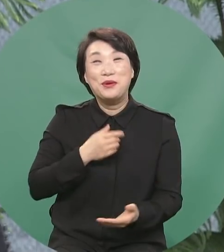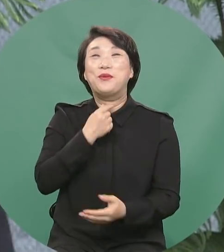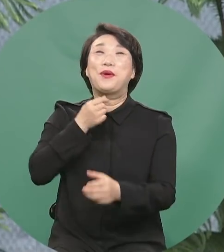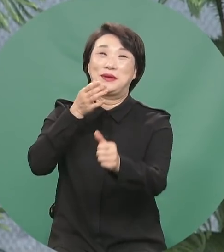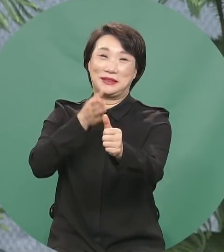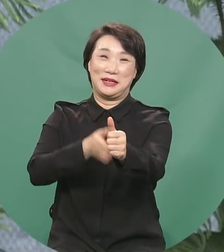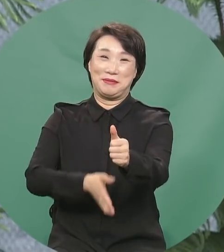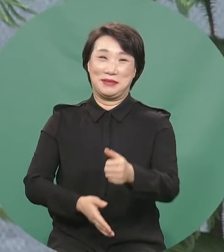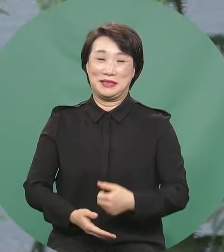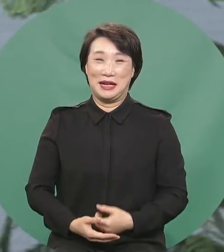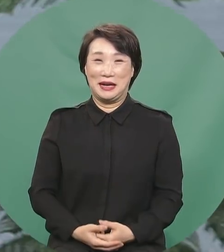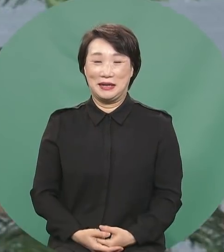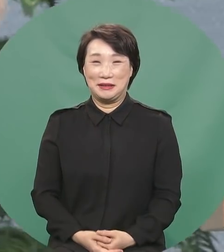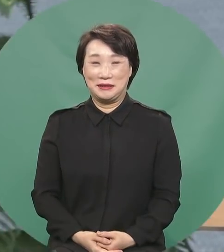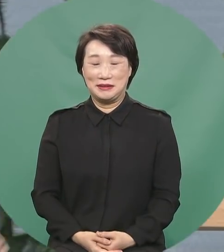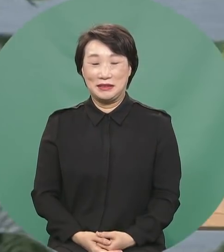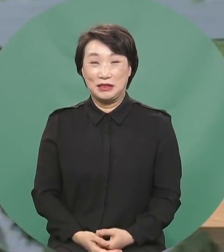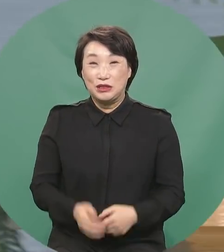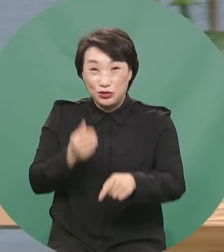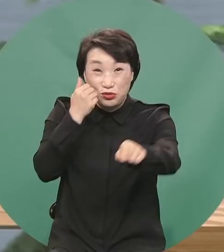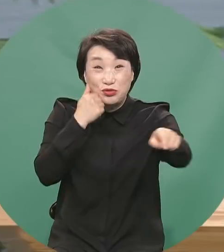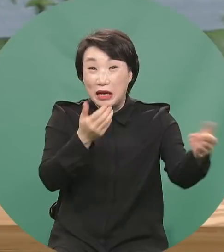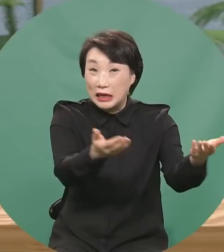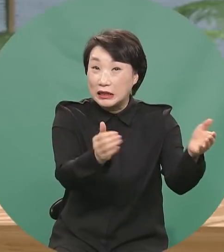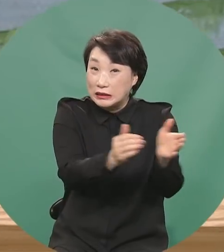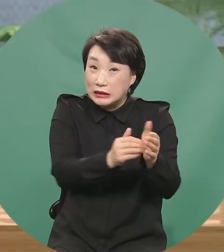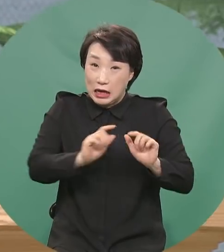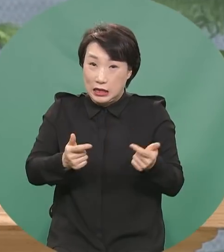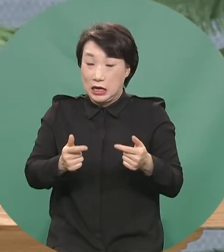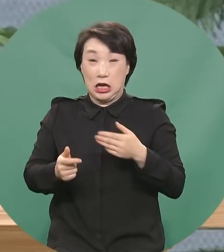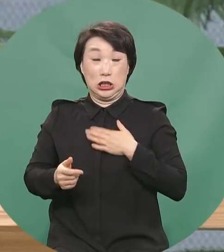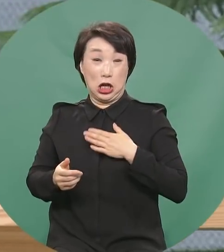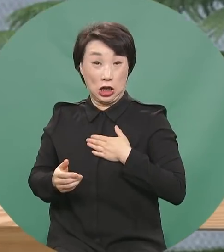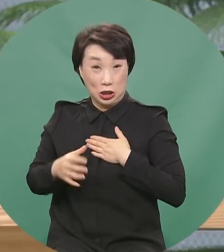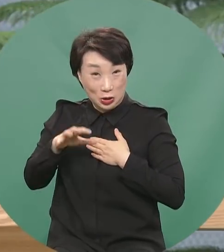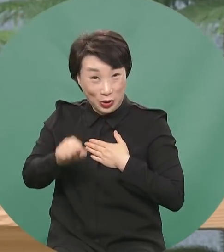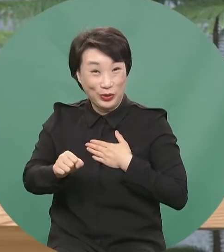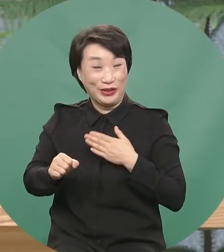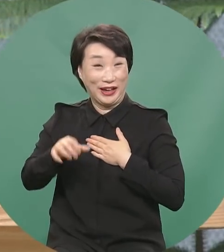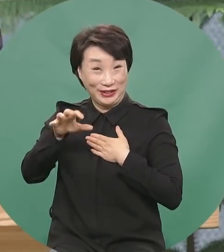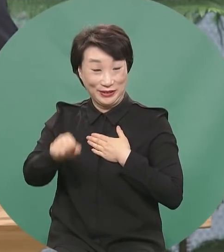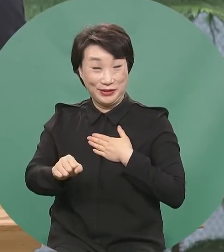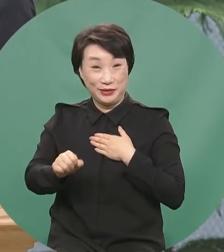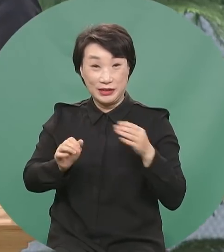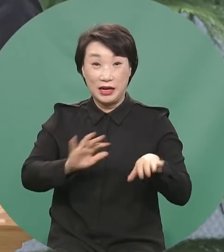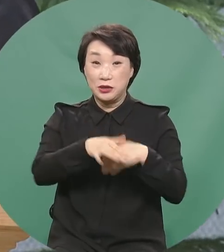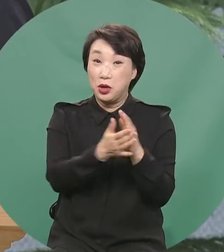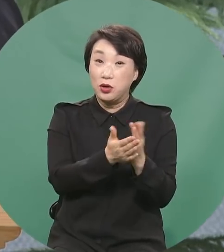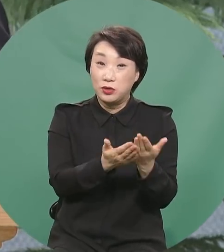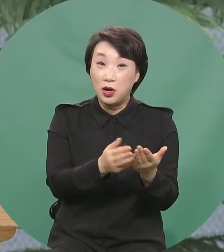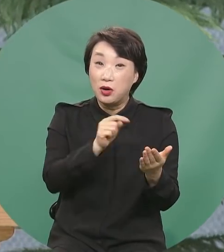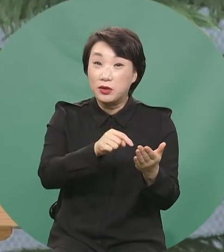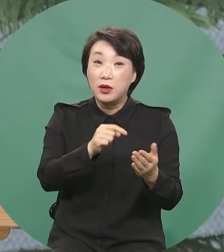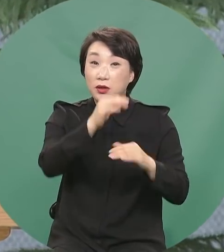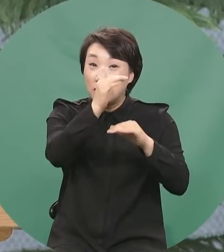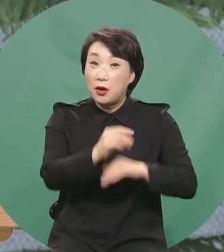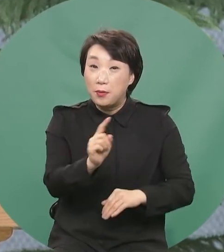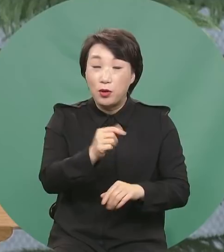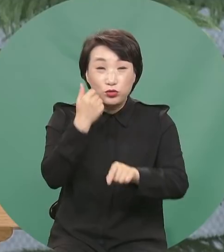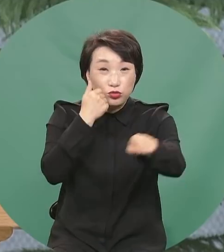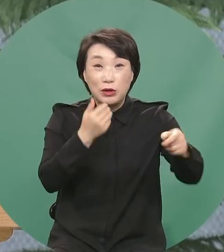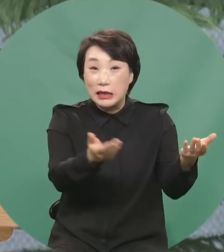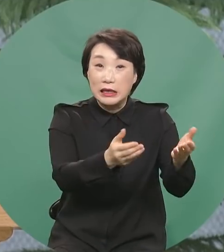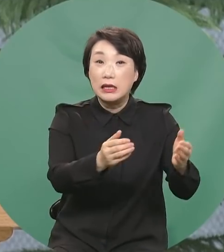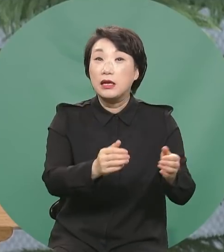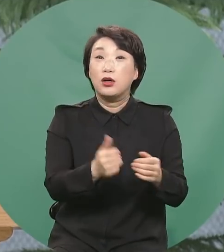원하십시다. 남의 얘기가 아니라 내 얘기라 이 말입니다. 성경은 남의 얘기를 말하는 것이 아니라